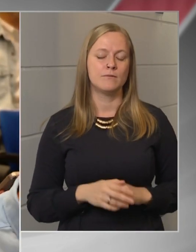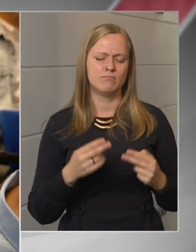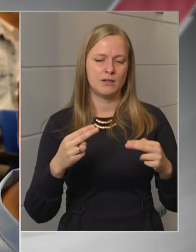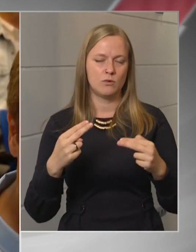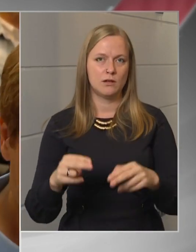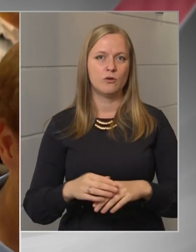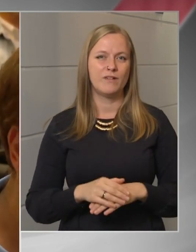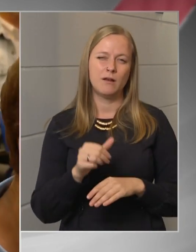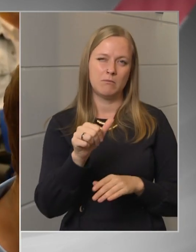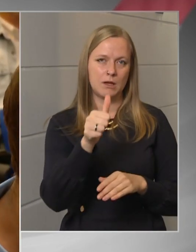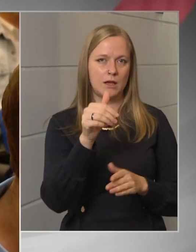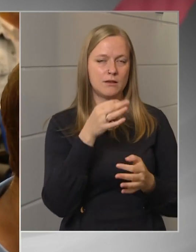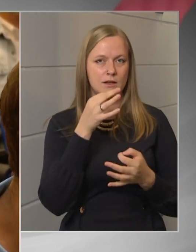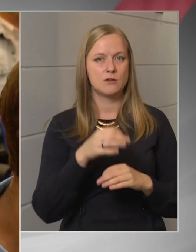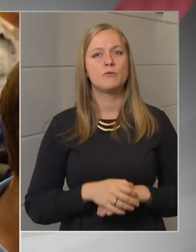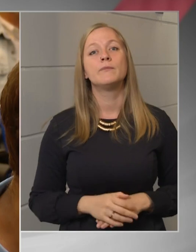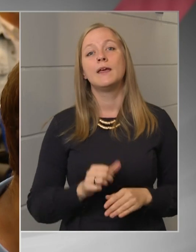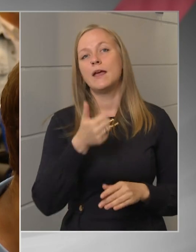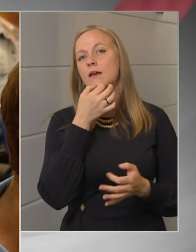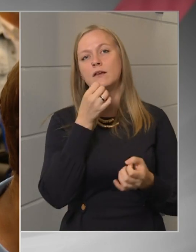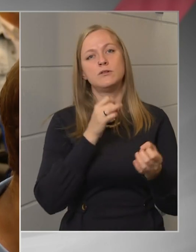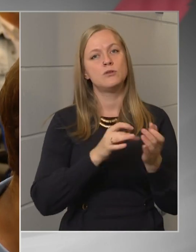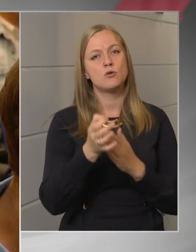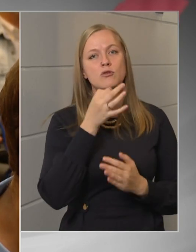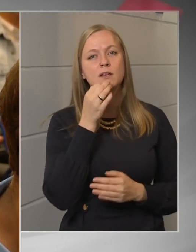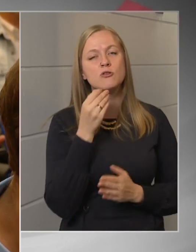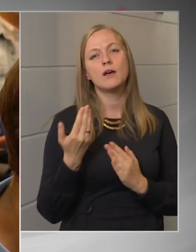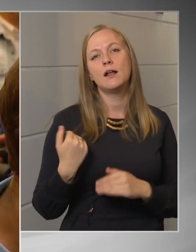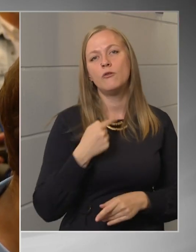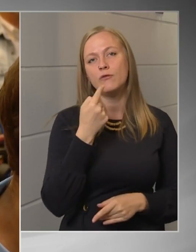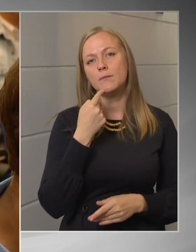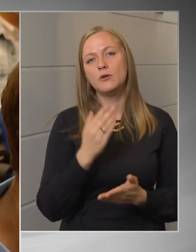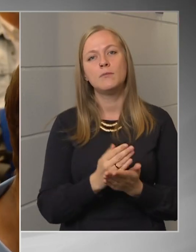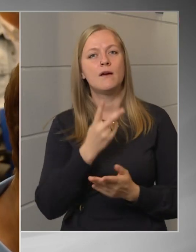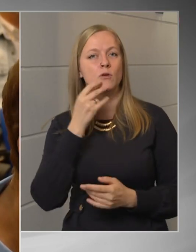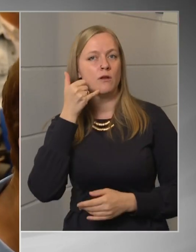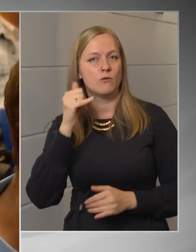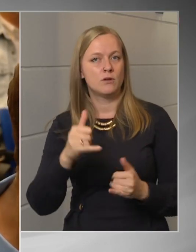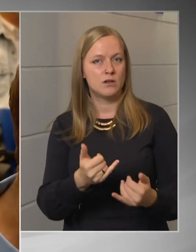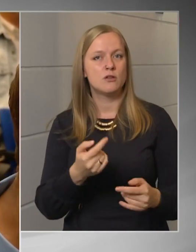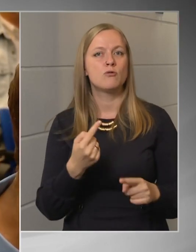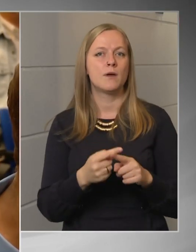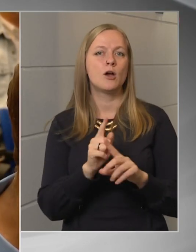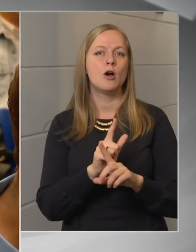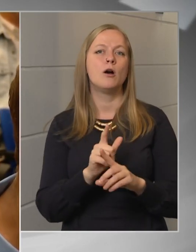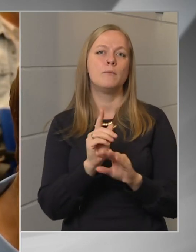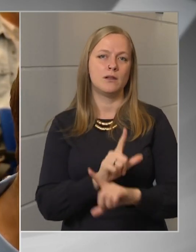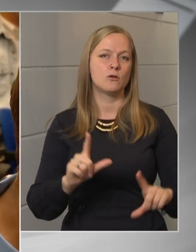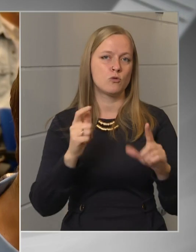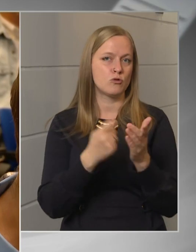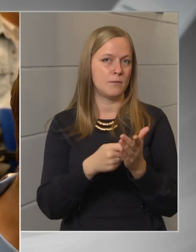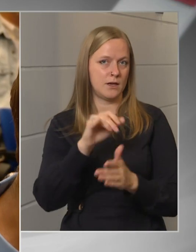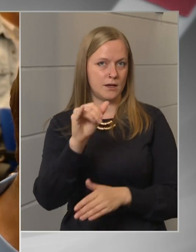Mennünk kell tovább, még egy kérdést bele. Egy gyors kérdést. Akkor az előbb fölmerült már a Vodafone is, meg a pedagógusok bére is,